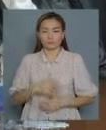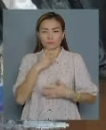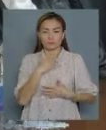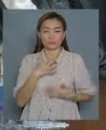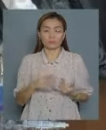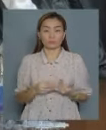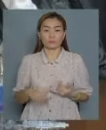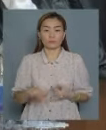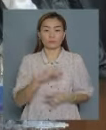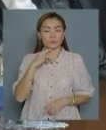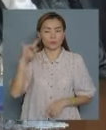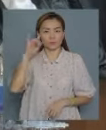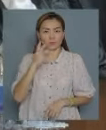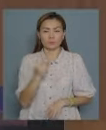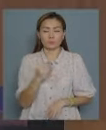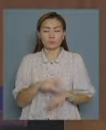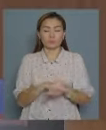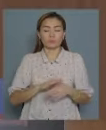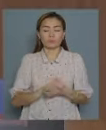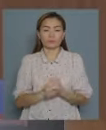отансүйгіштікке, осы елдікке,